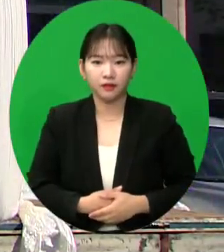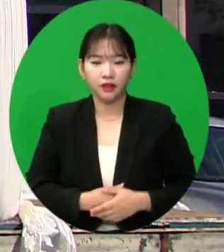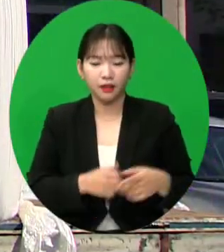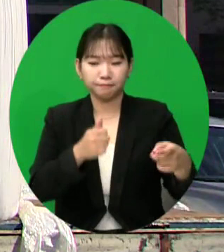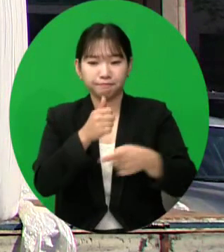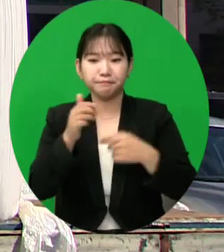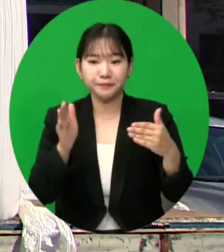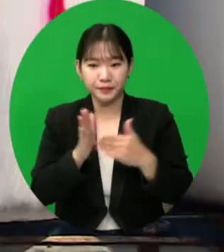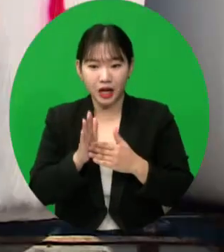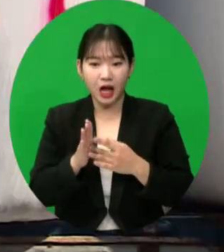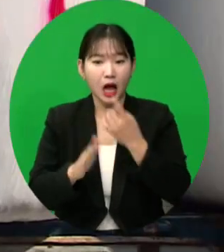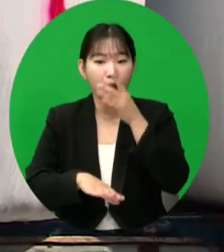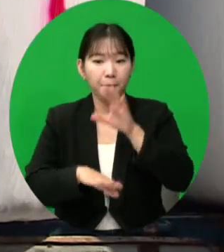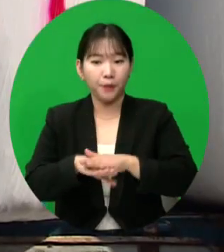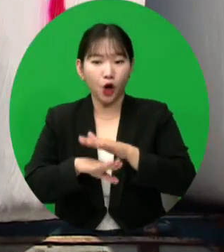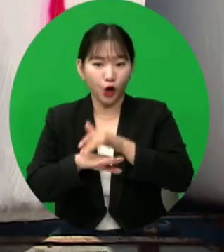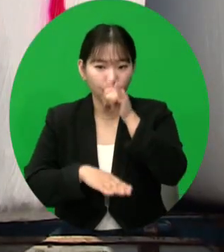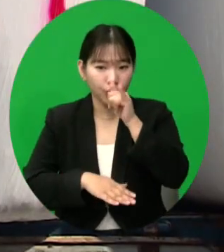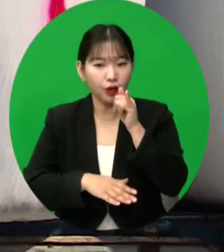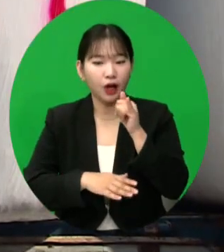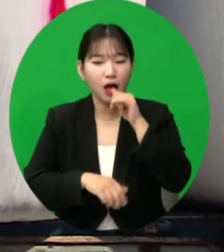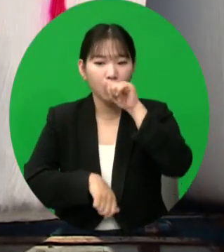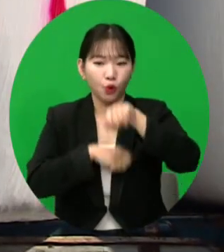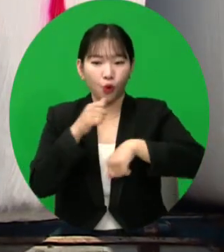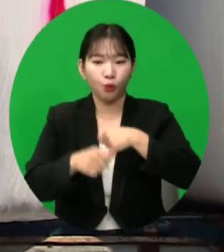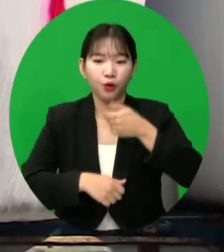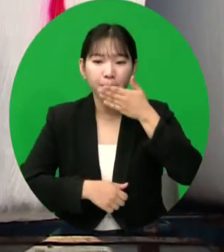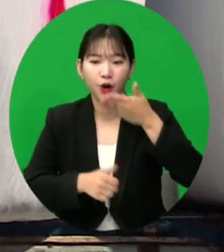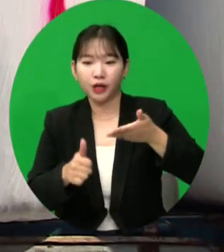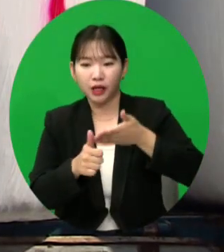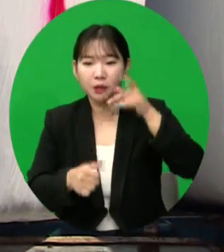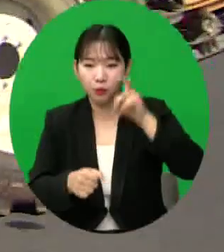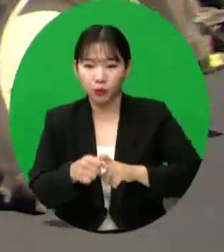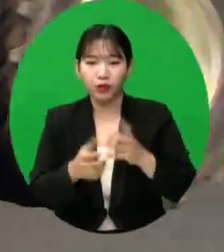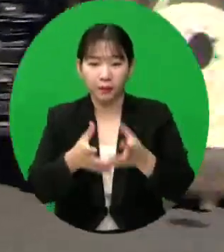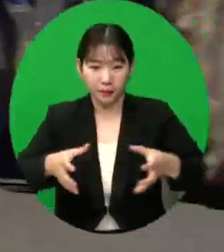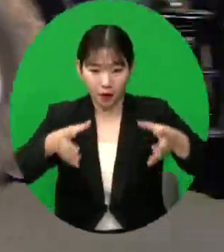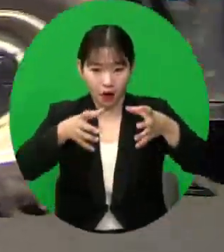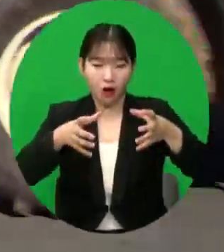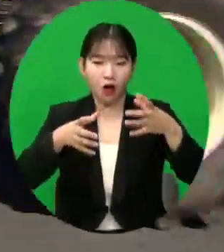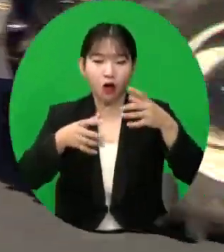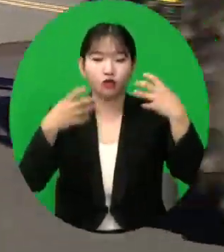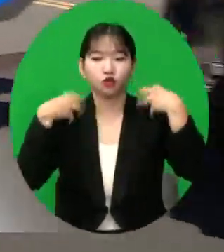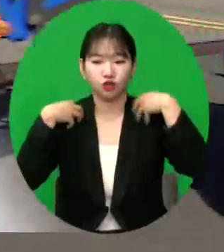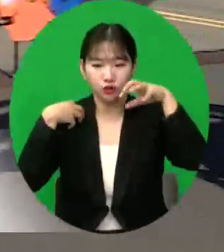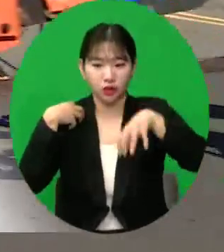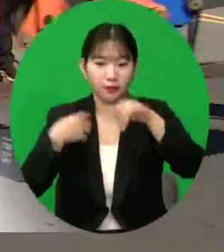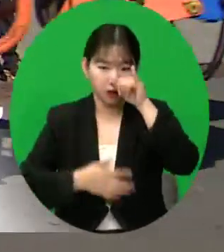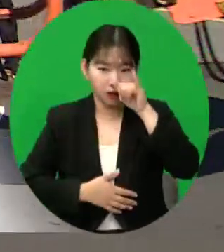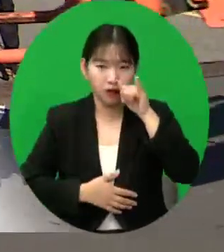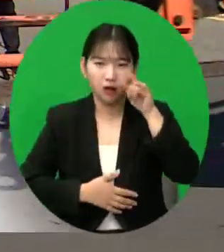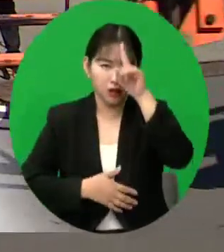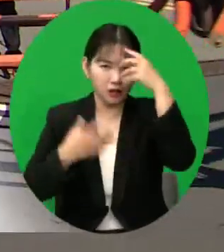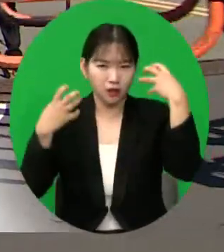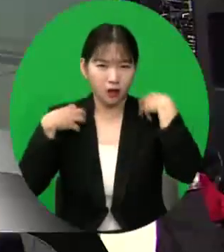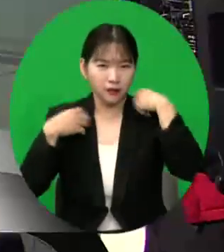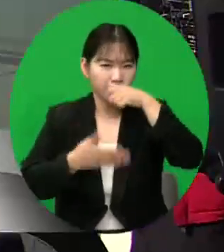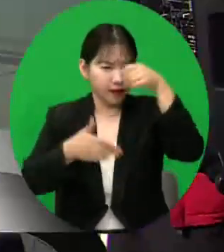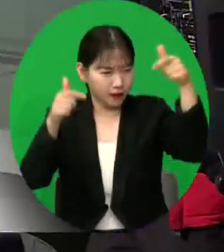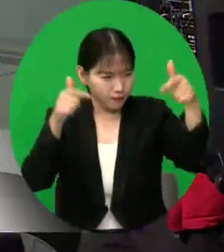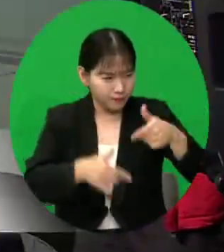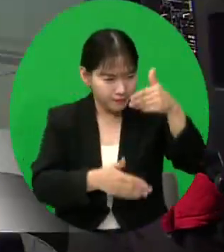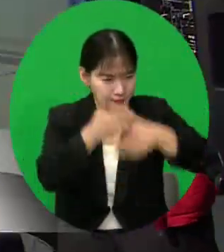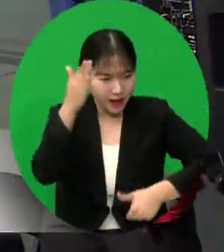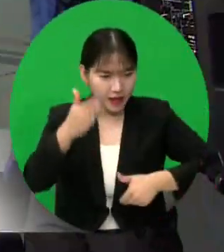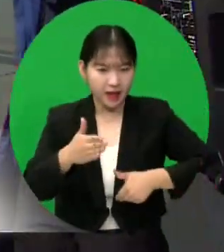수확을 마친 변원위에 있어야 할 사료용 볏짚이 군청 앞에 등장했습니다. 정부의 농업 예산 축소와 뒤이은 지자체